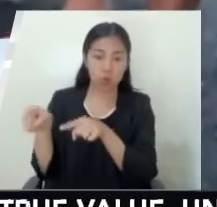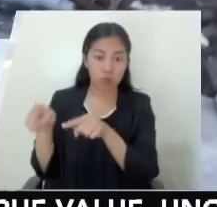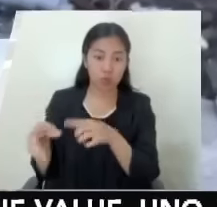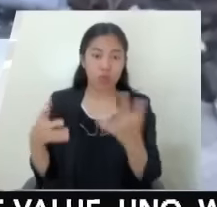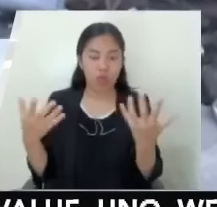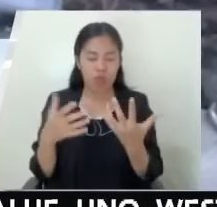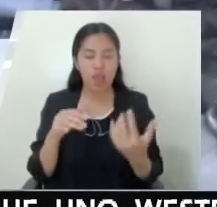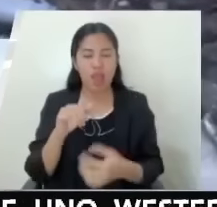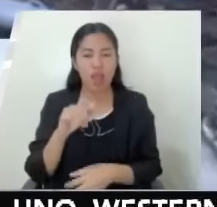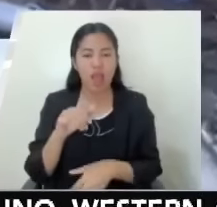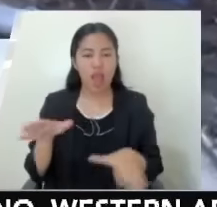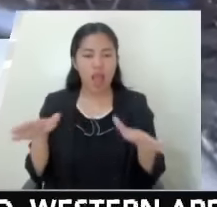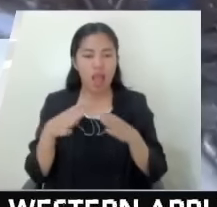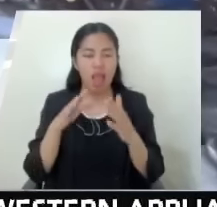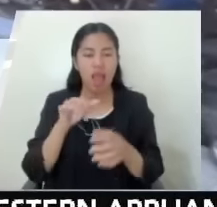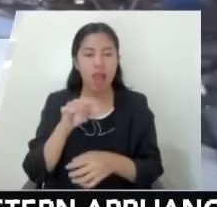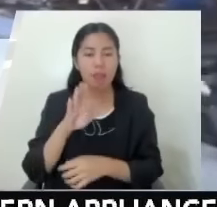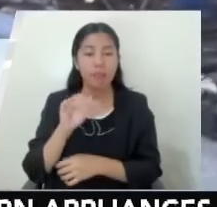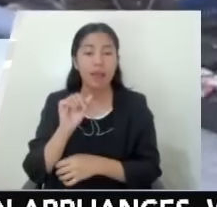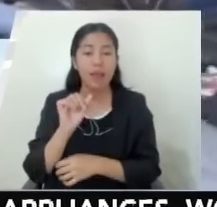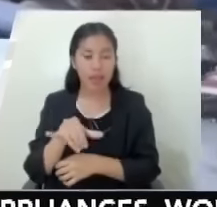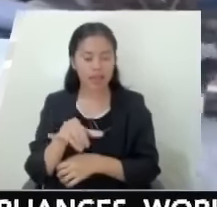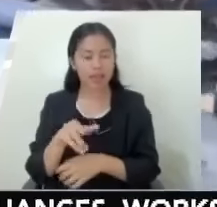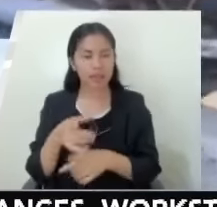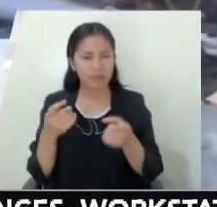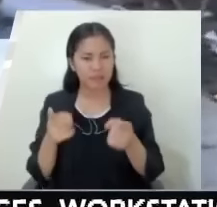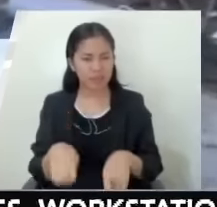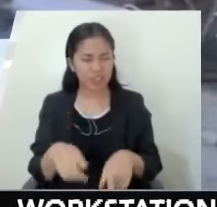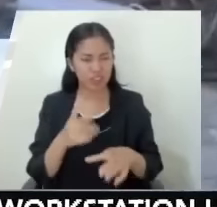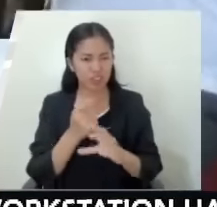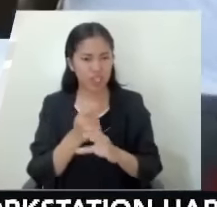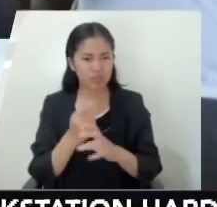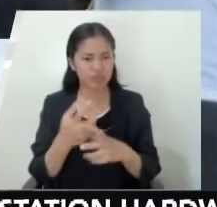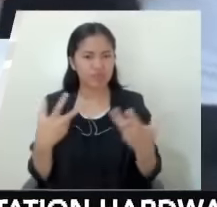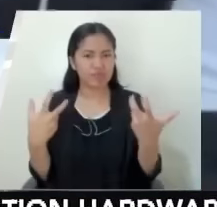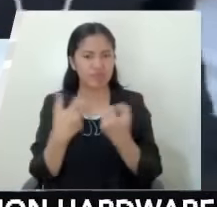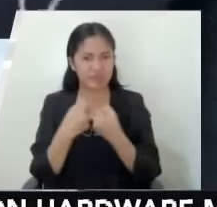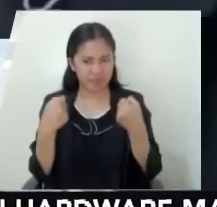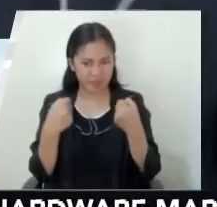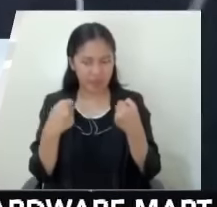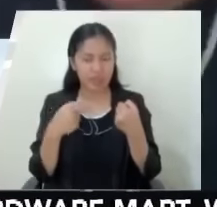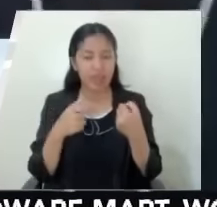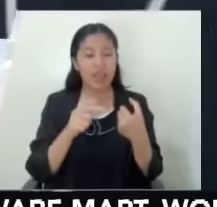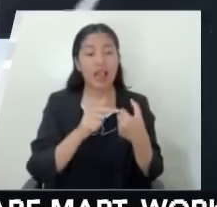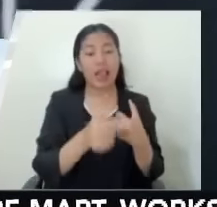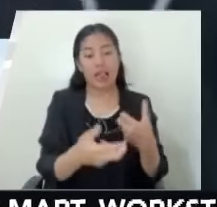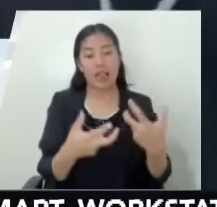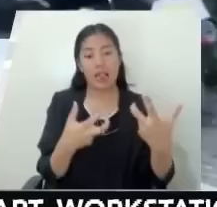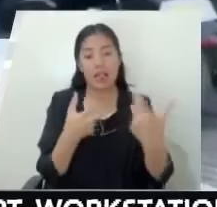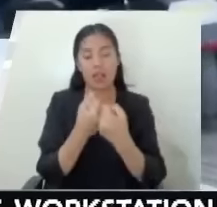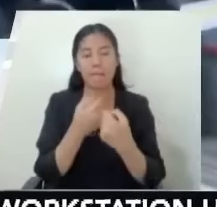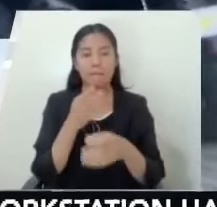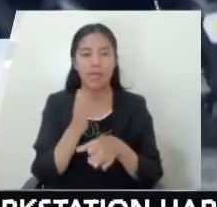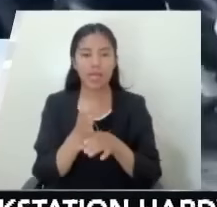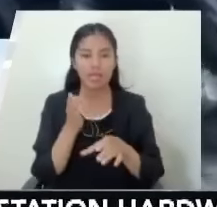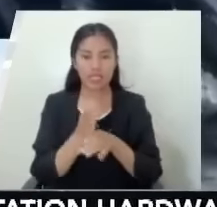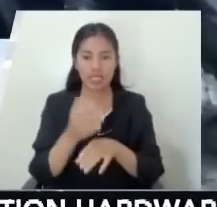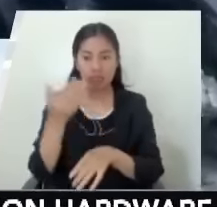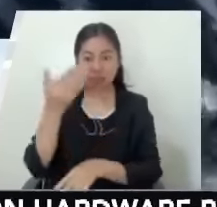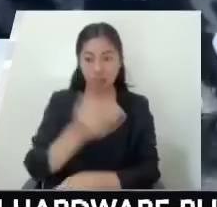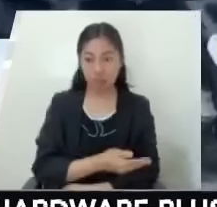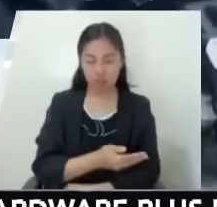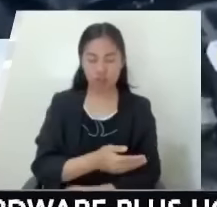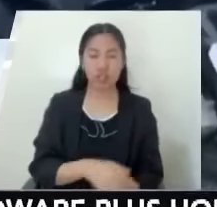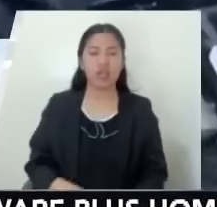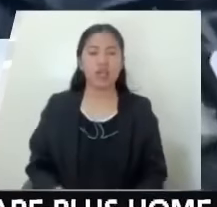imbestigasyon, nasalpok ng delivery truck ang tricycle bago ito bumangga sa isang pampasaherong bus sa harap nito. Nasunog din